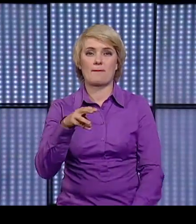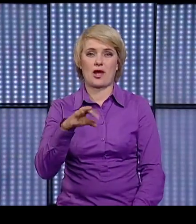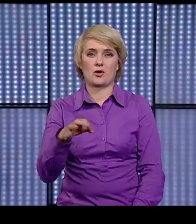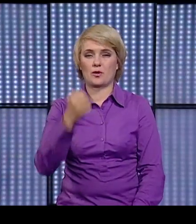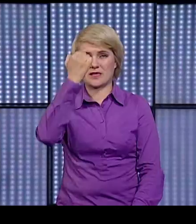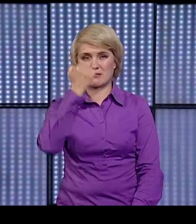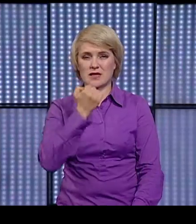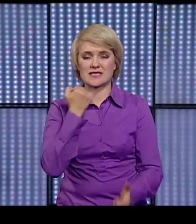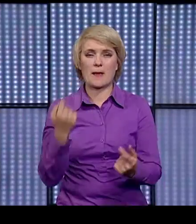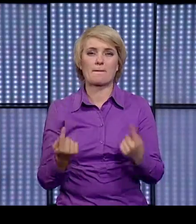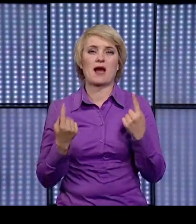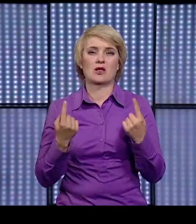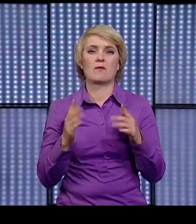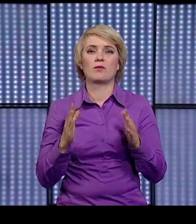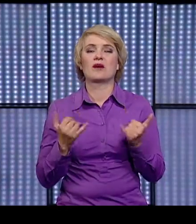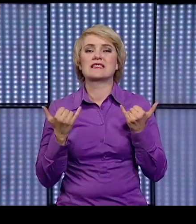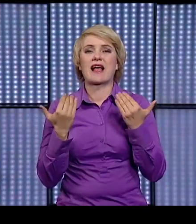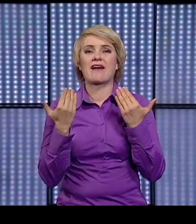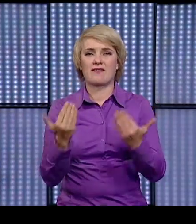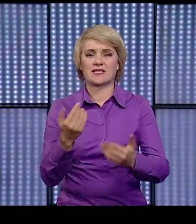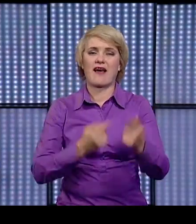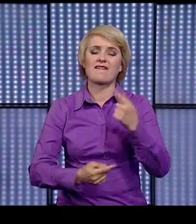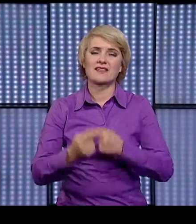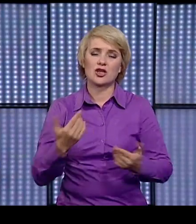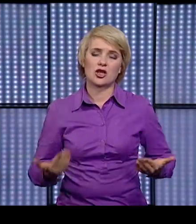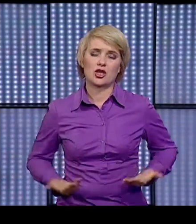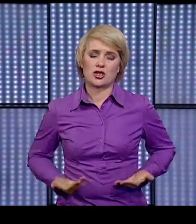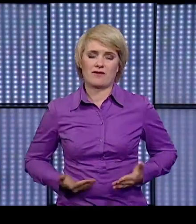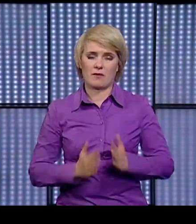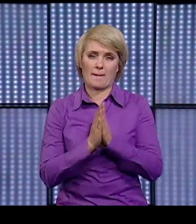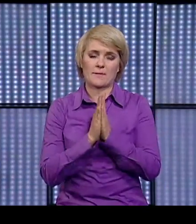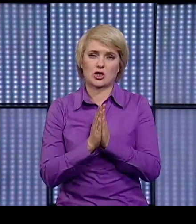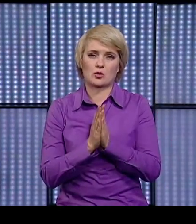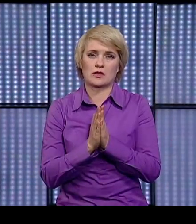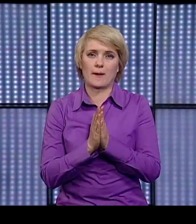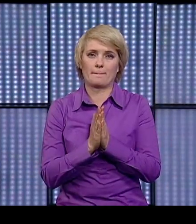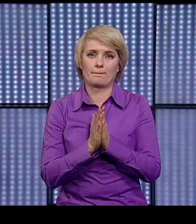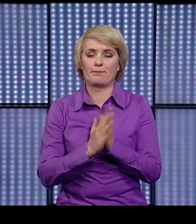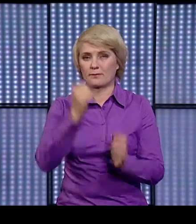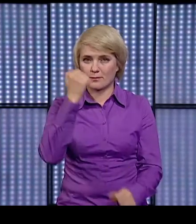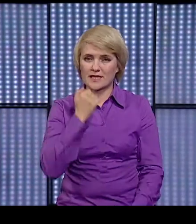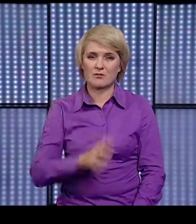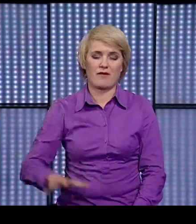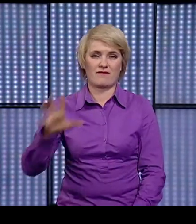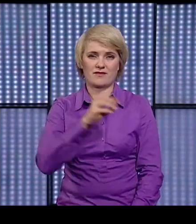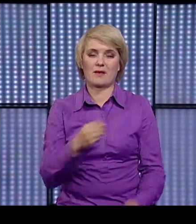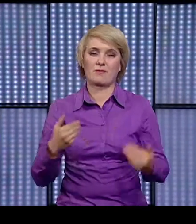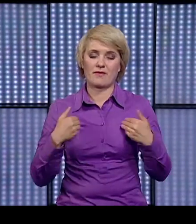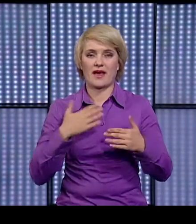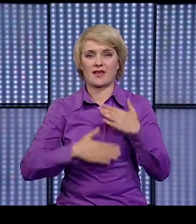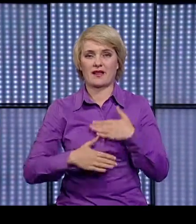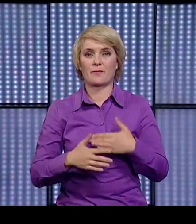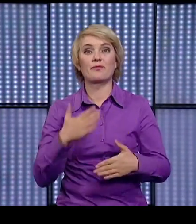огромное, я тільки за вас. І повертайтесь живими, пожалуйста. Вот, а так, спасибо всім, чесно, я рада.